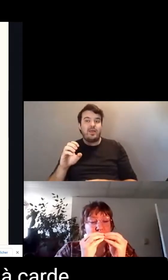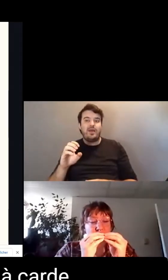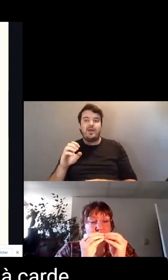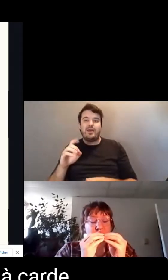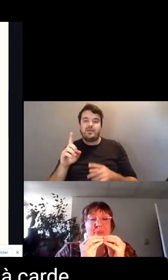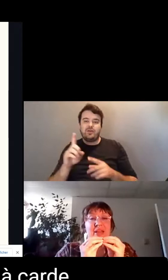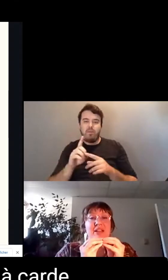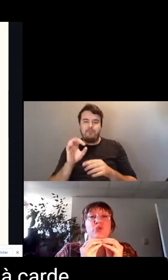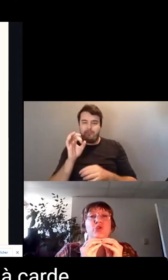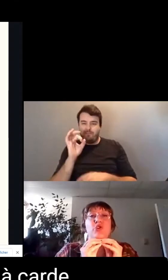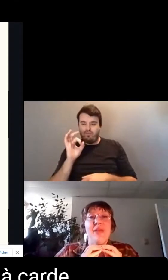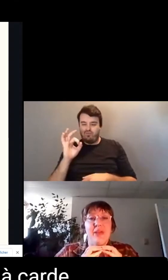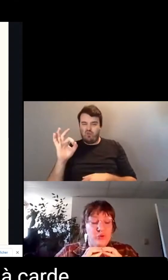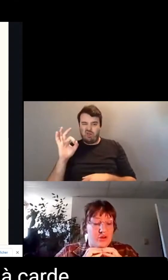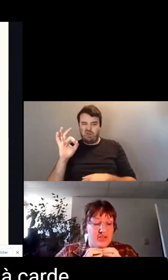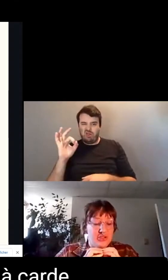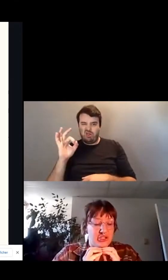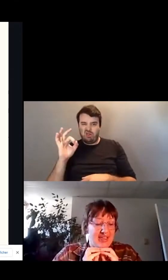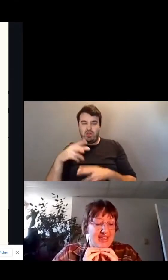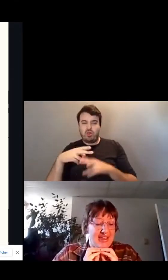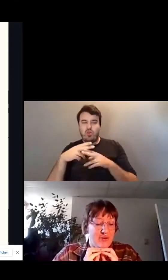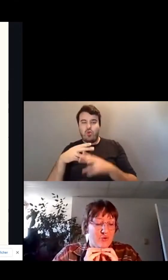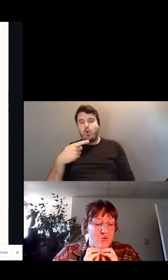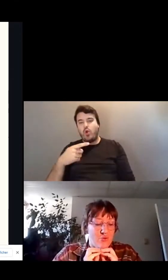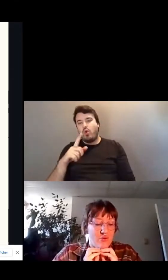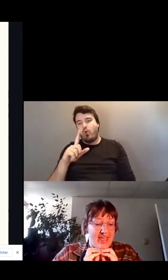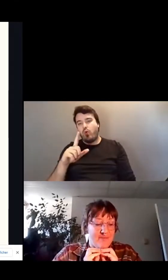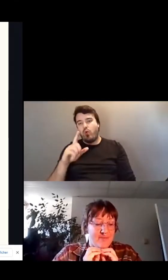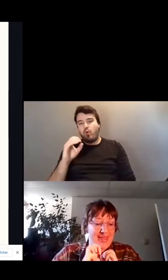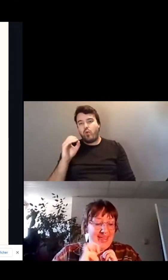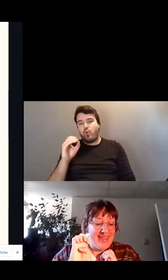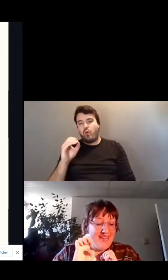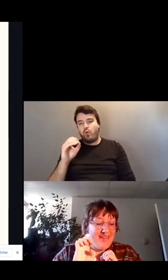une petite boule qu'on appelle glomérule,